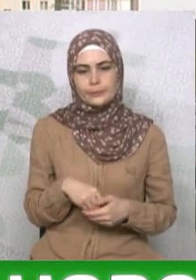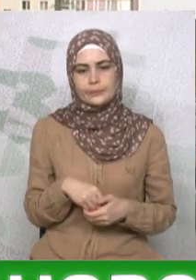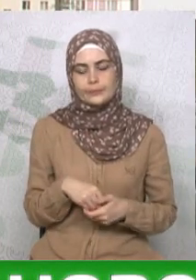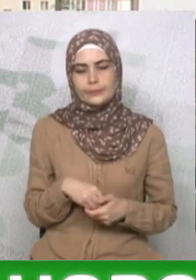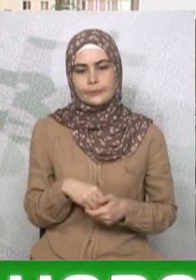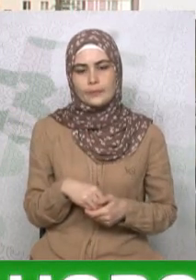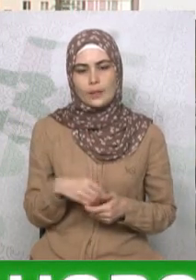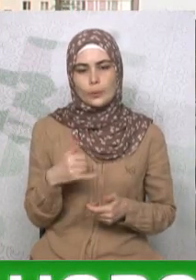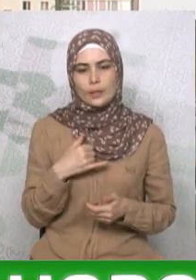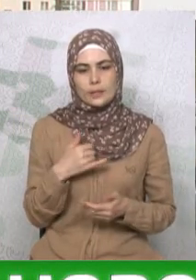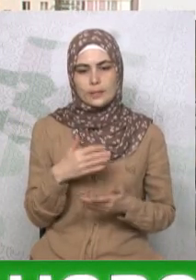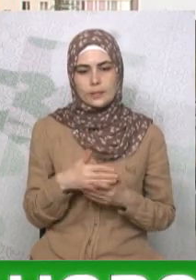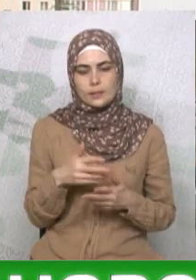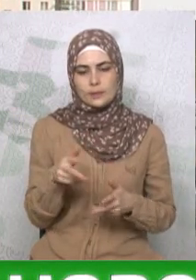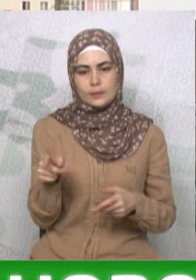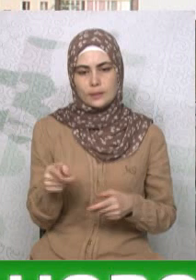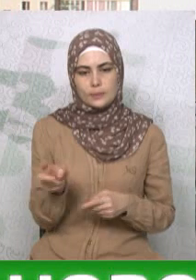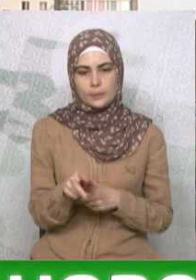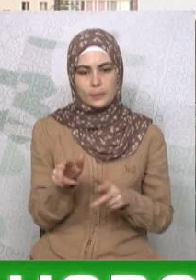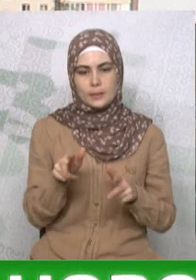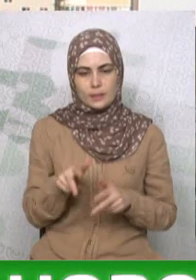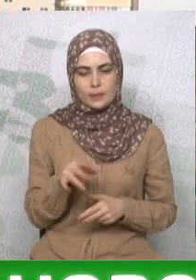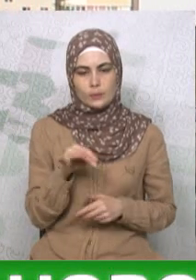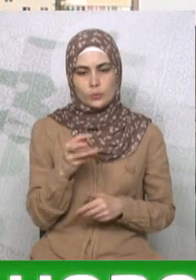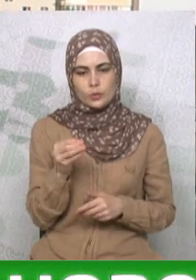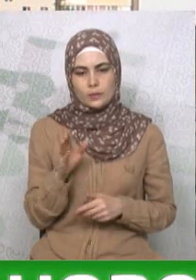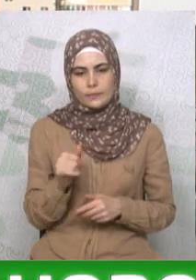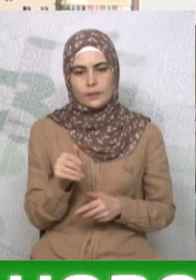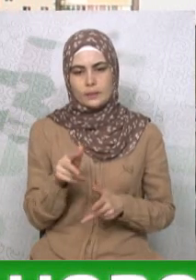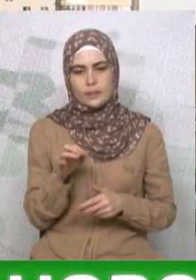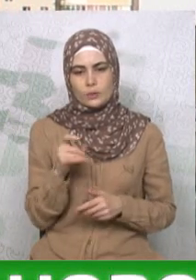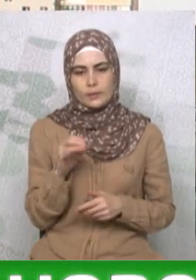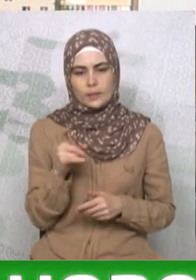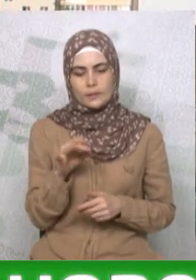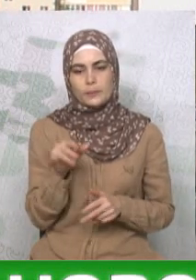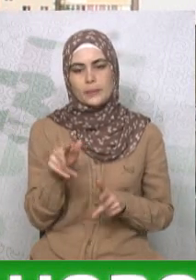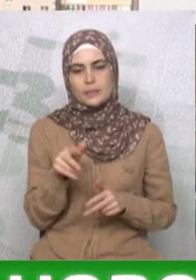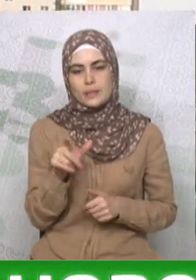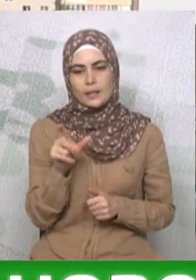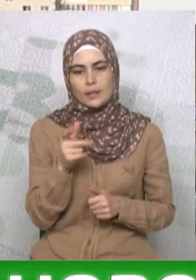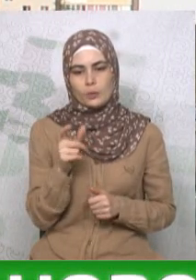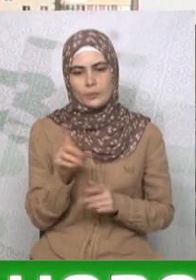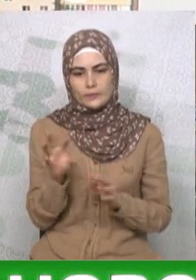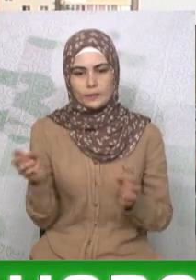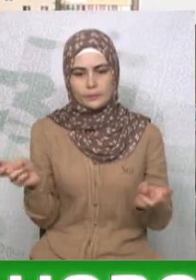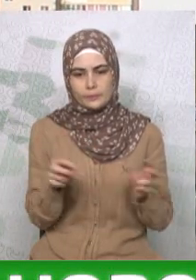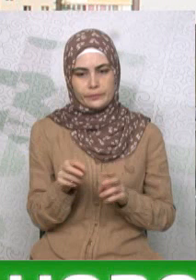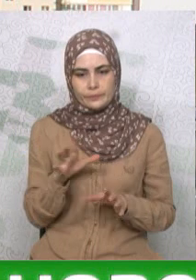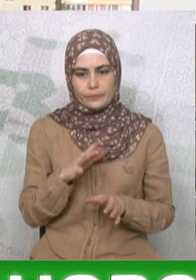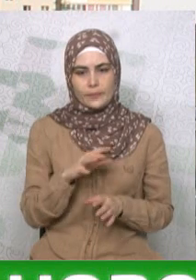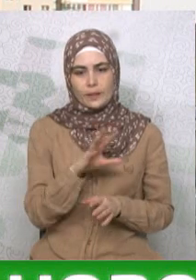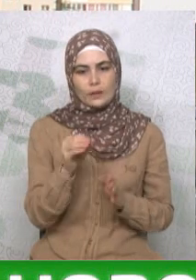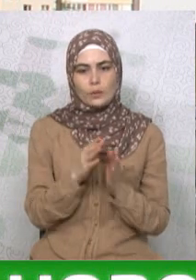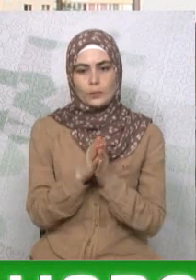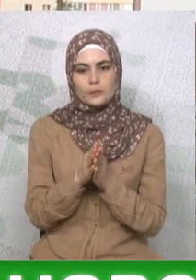Здесь у нас присутствует Министерство имущественного отношения, Министерство сельского хозяйства, также Министерство экономики. А причина была связана с тем, что